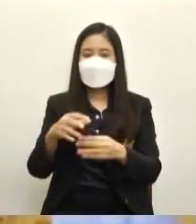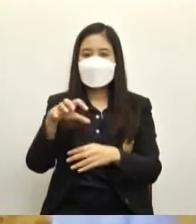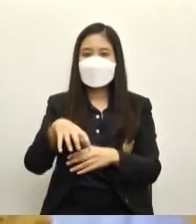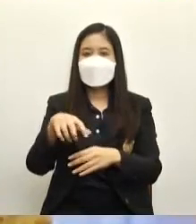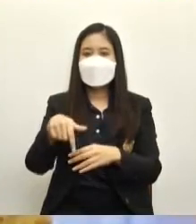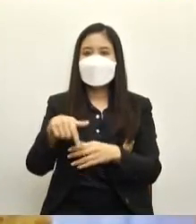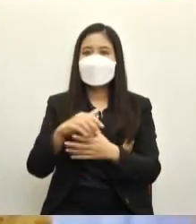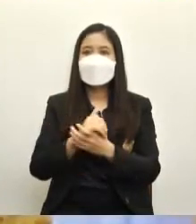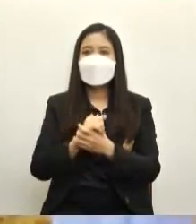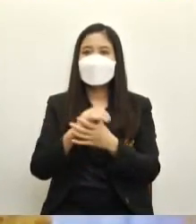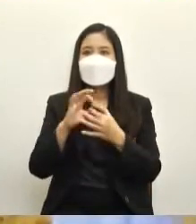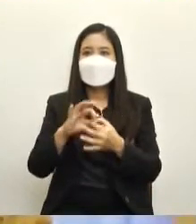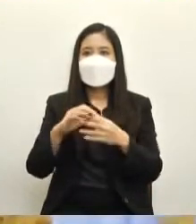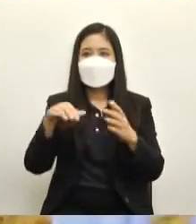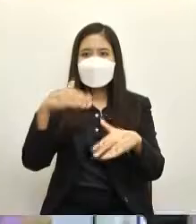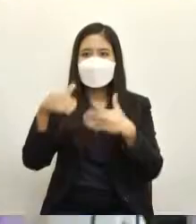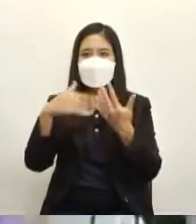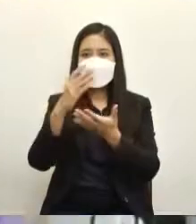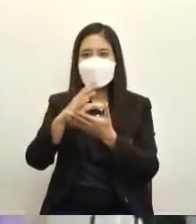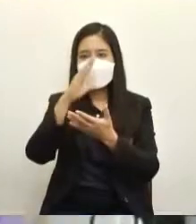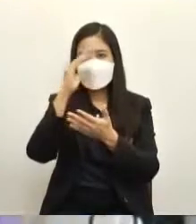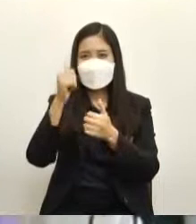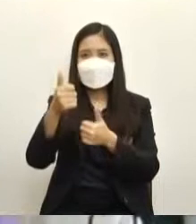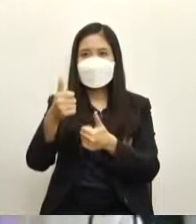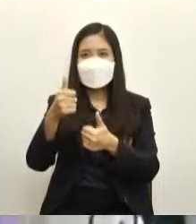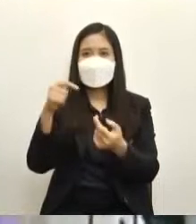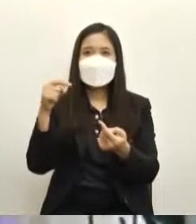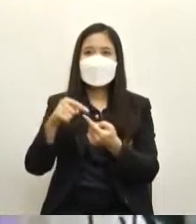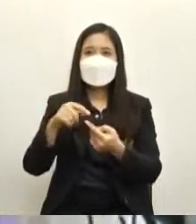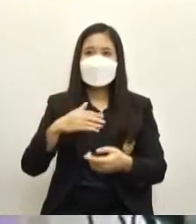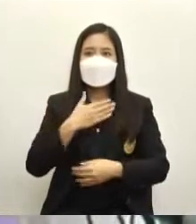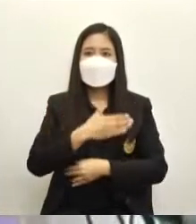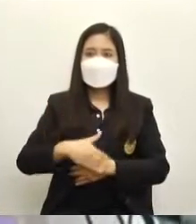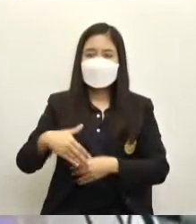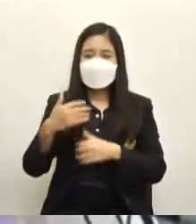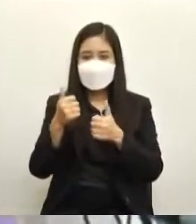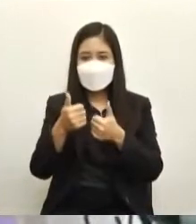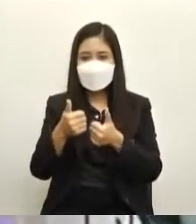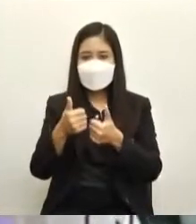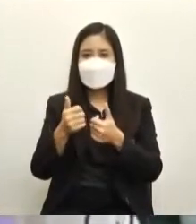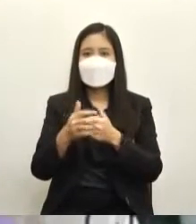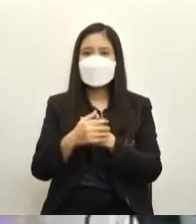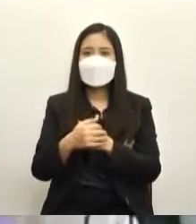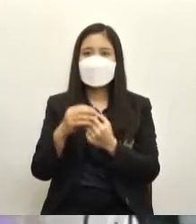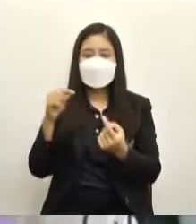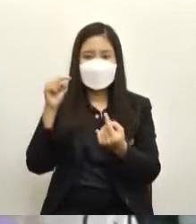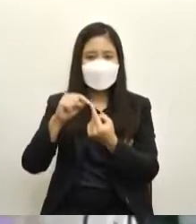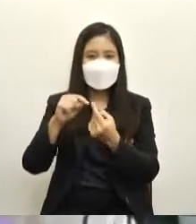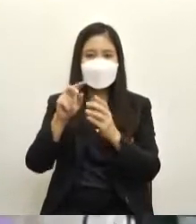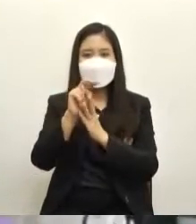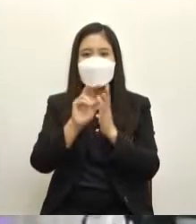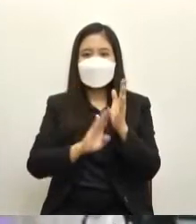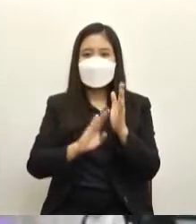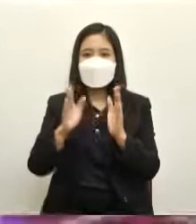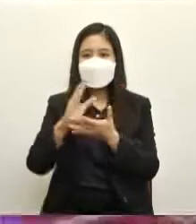รรยากาศการเรียนรู้และอยู่ในสภาวะที่ดีตลอดจนตอบสนองนโยบายสถานศึกษา